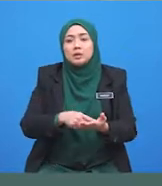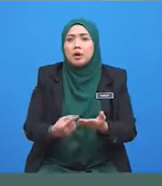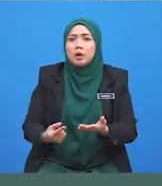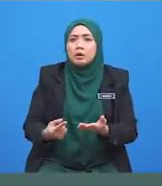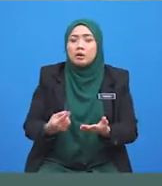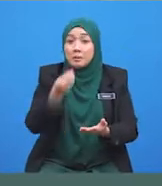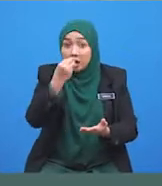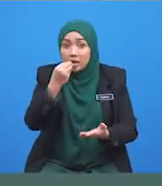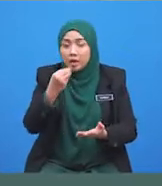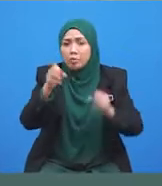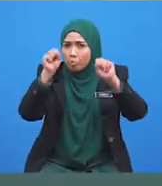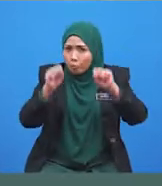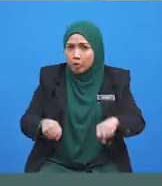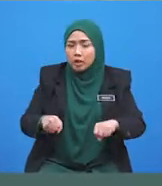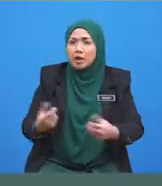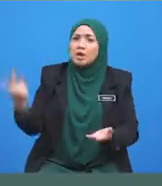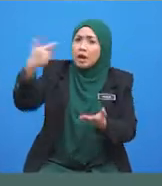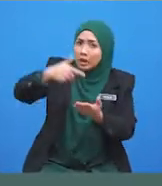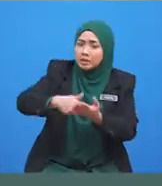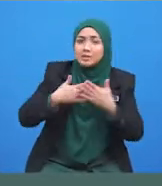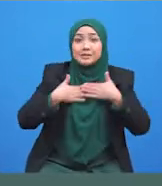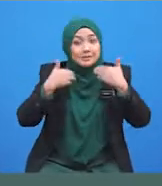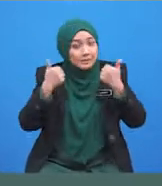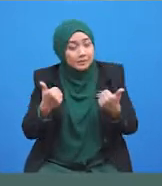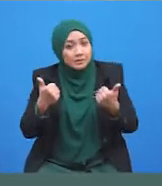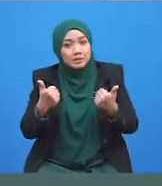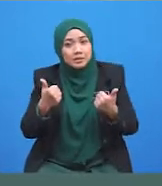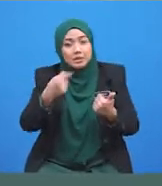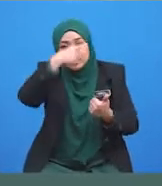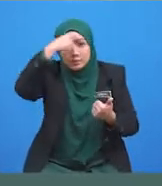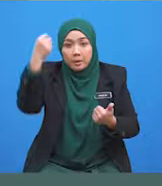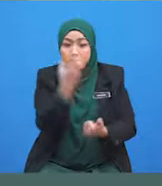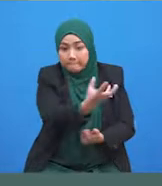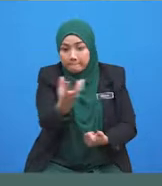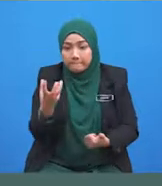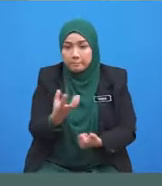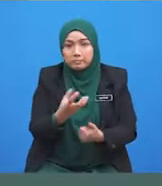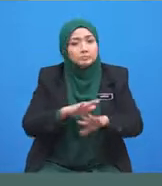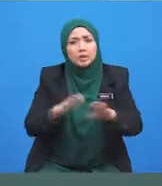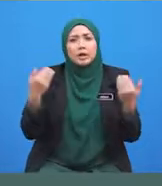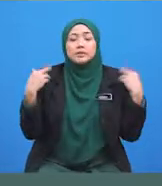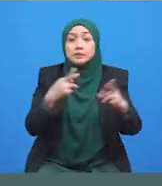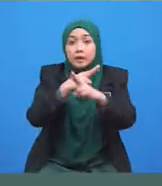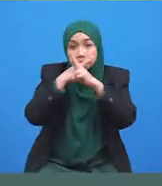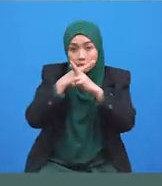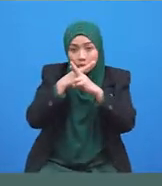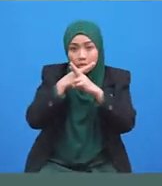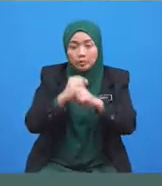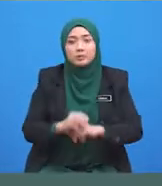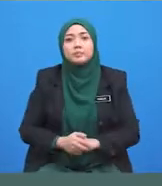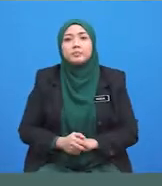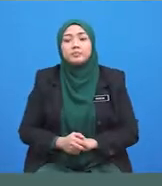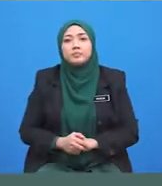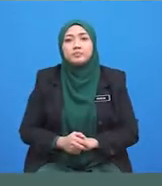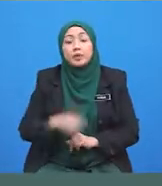lebih sihat kerana tembikar tersebut tidak mengandungi racun. Mengapa?